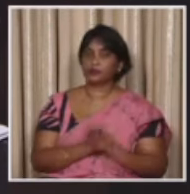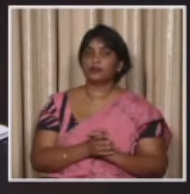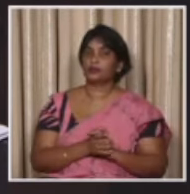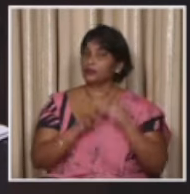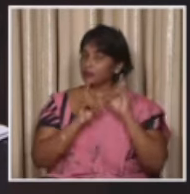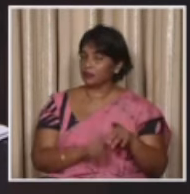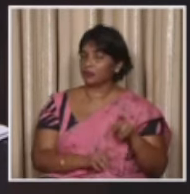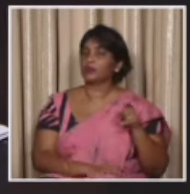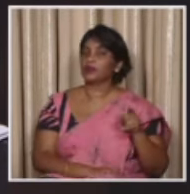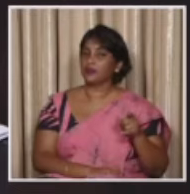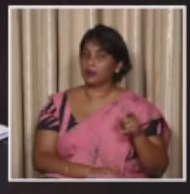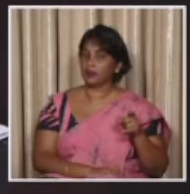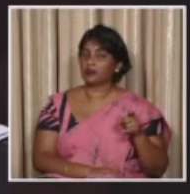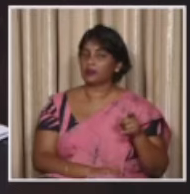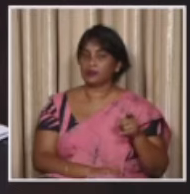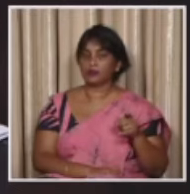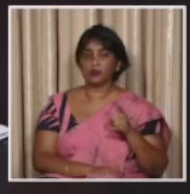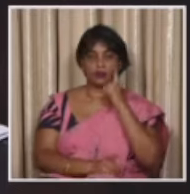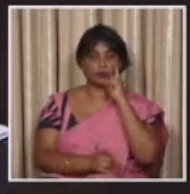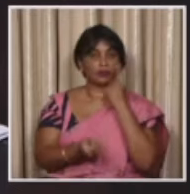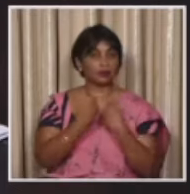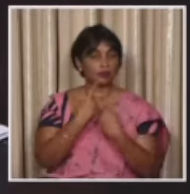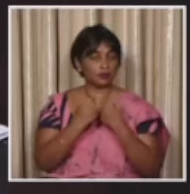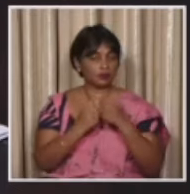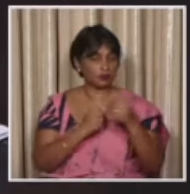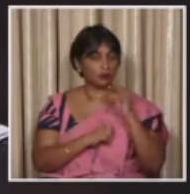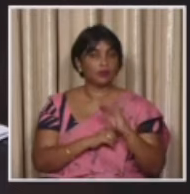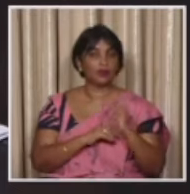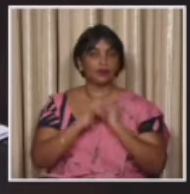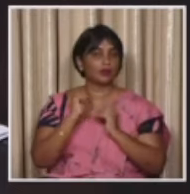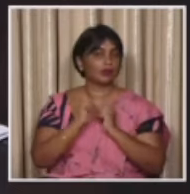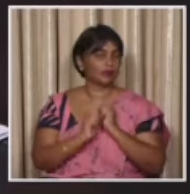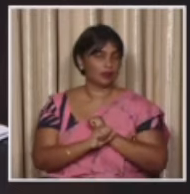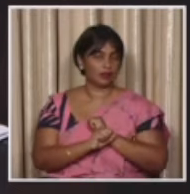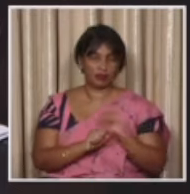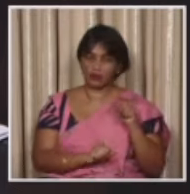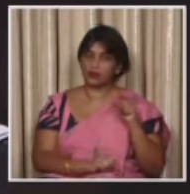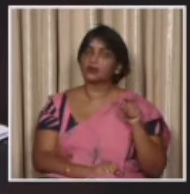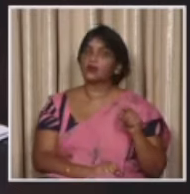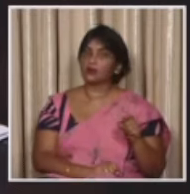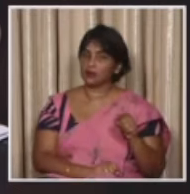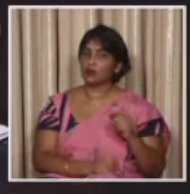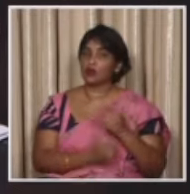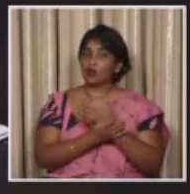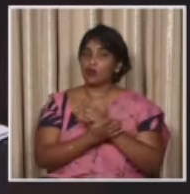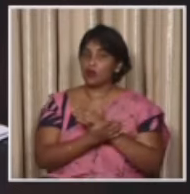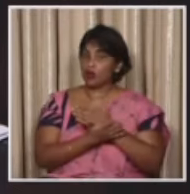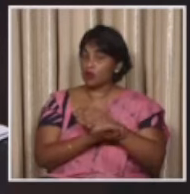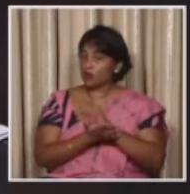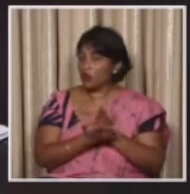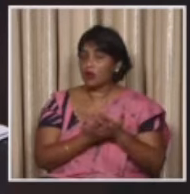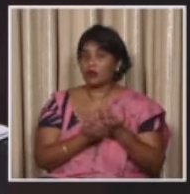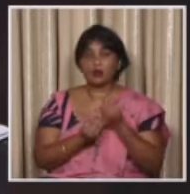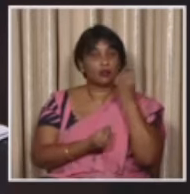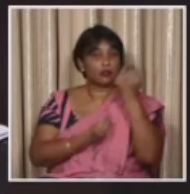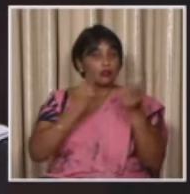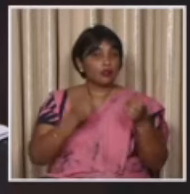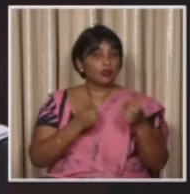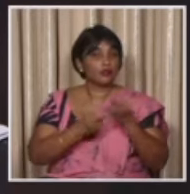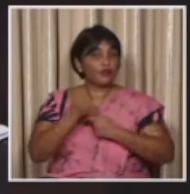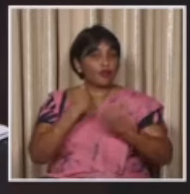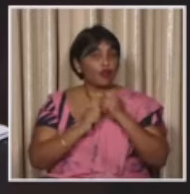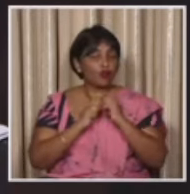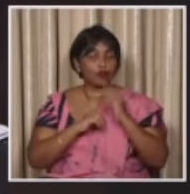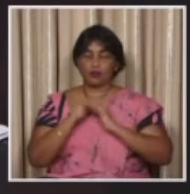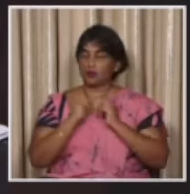එතකොට ඇසට් වැලියුවේෂන් එක ගැන ක්‍රමවේදයකුත් නැහැ, ෂෙයාස් ඩිස්පෝස් කරන ආකාරය ගැන ක්‍රමවේදයකුත්